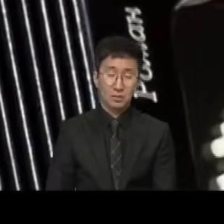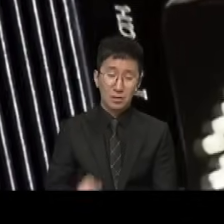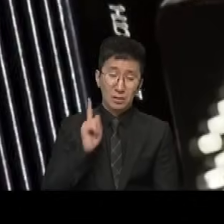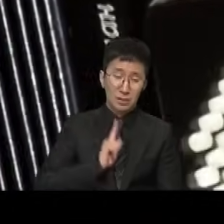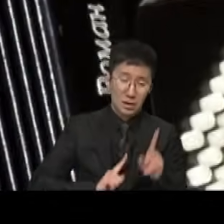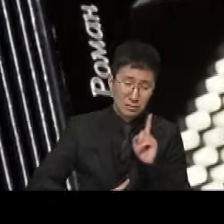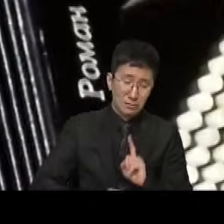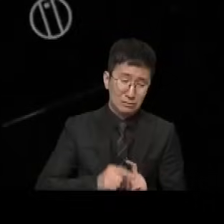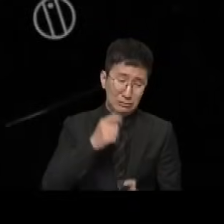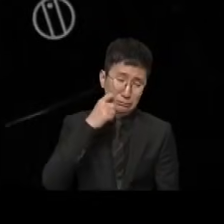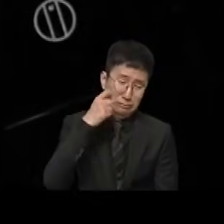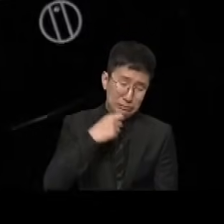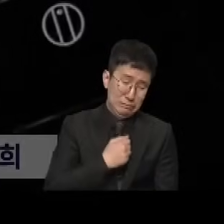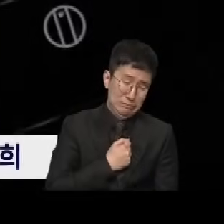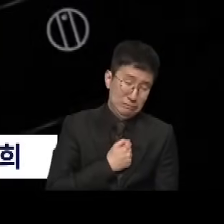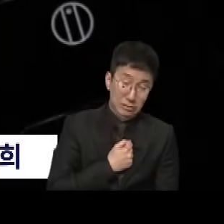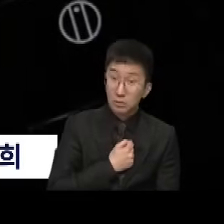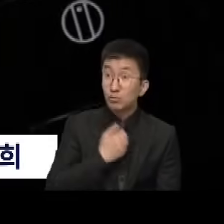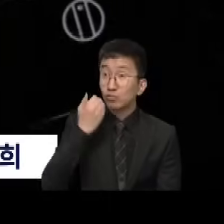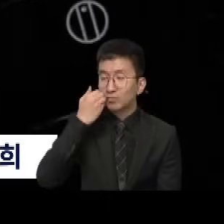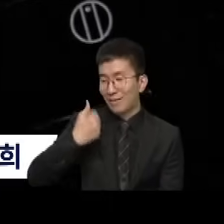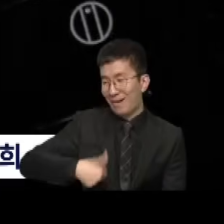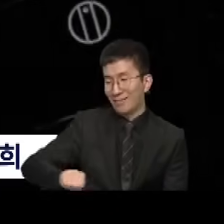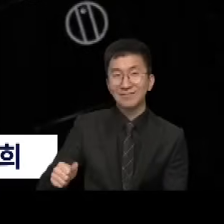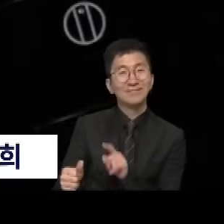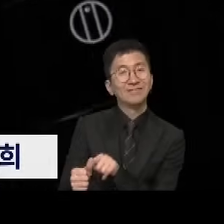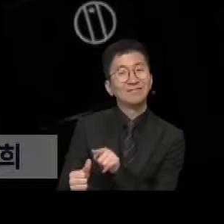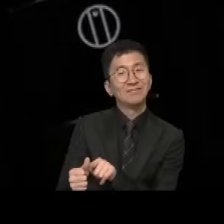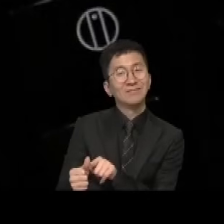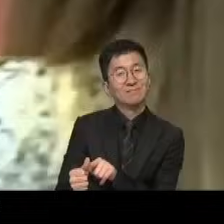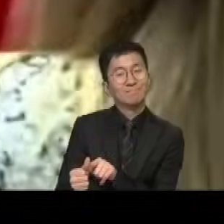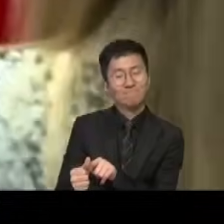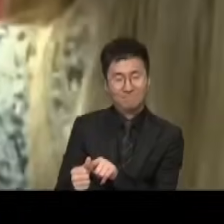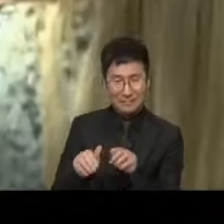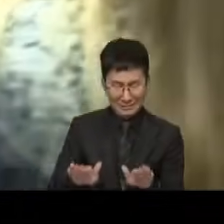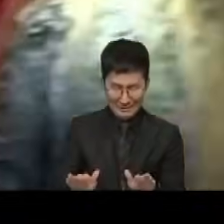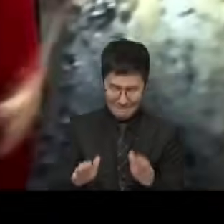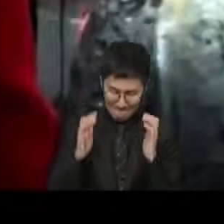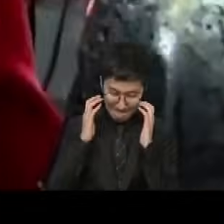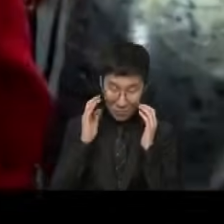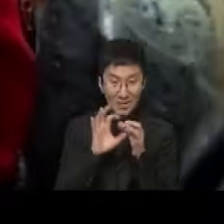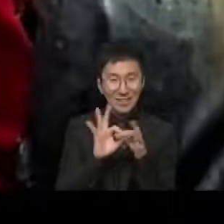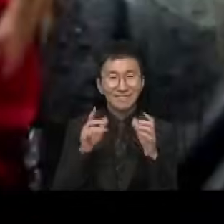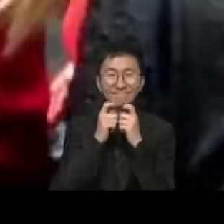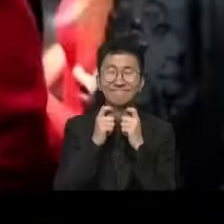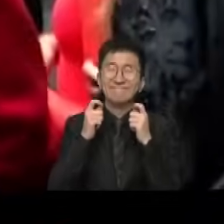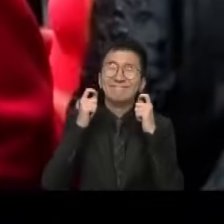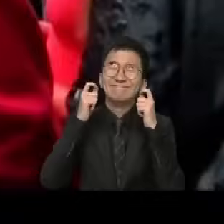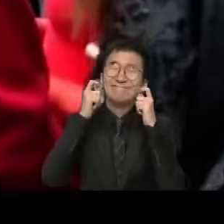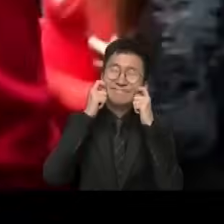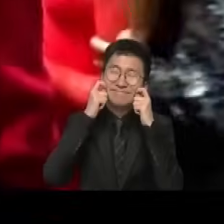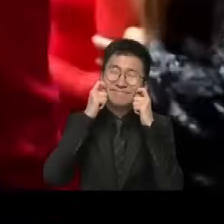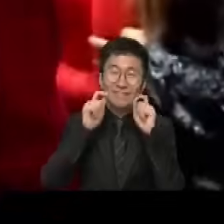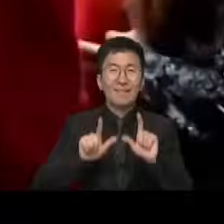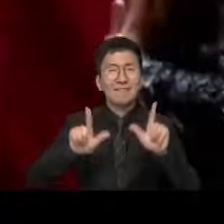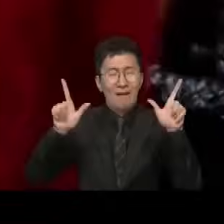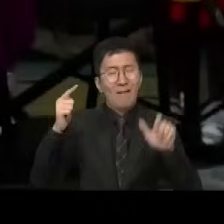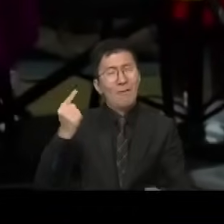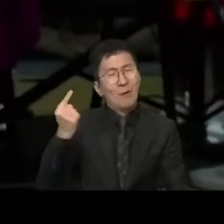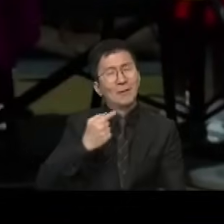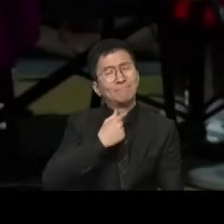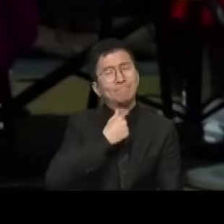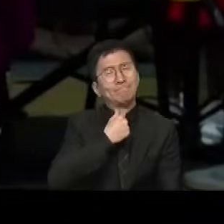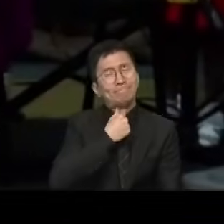상처받고 힘들었을 아들 로만이 이제는 슬픔을 이겨내고 다시 환하게 웃을 수 있기를 아빠는 응원하고